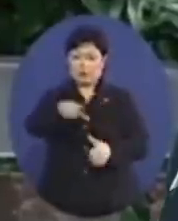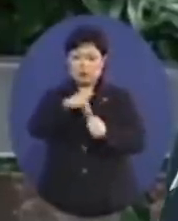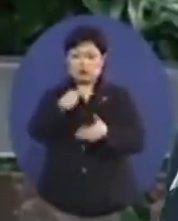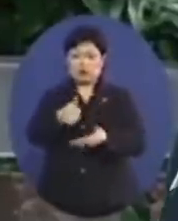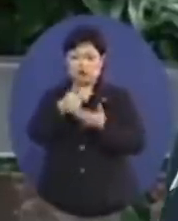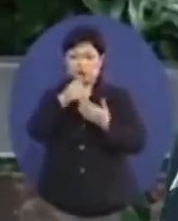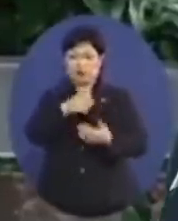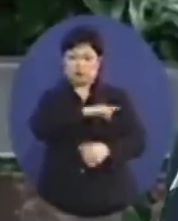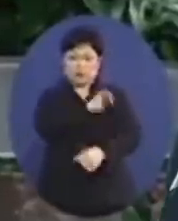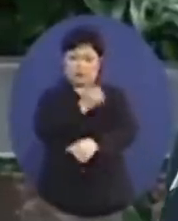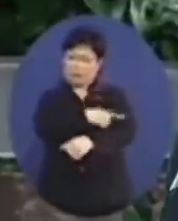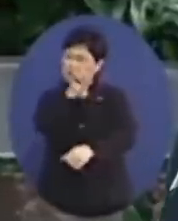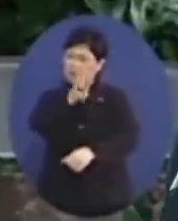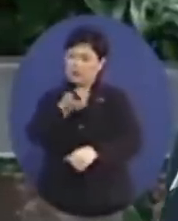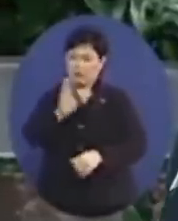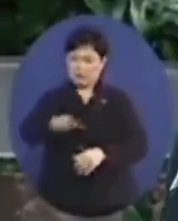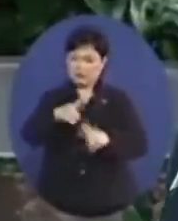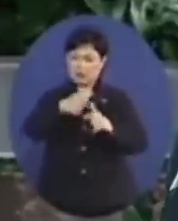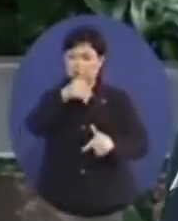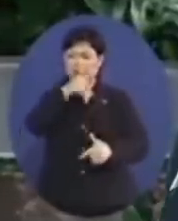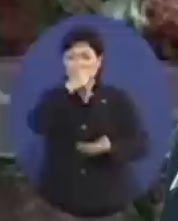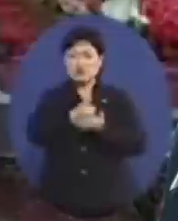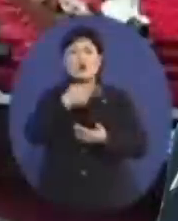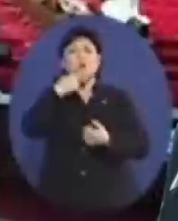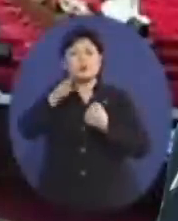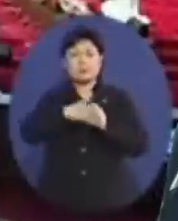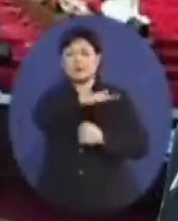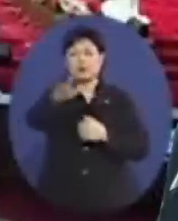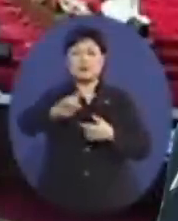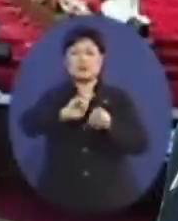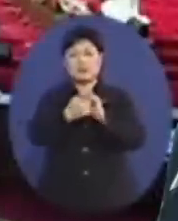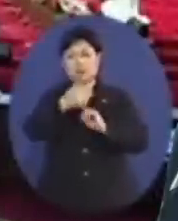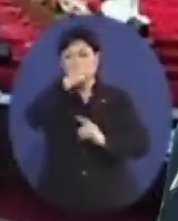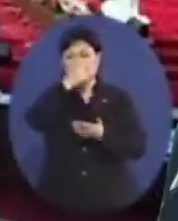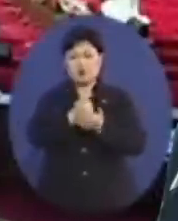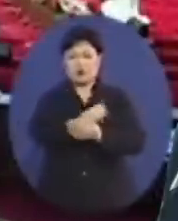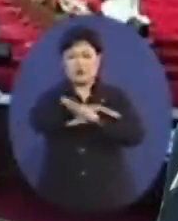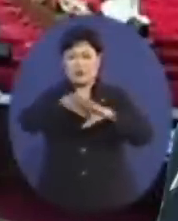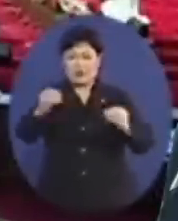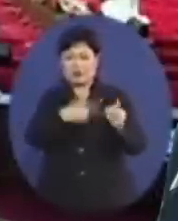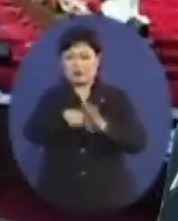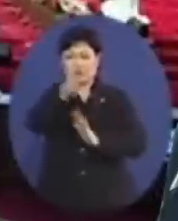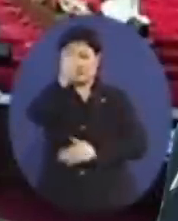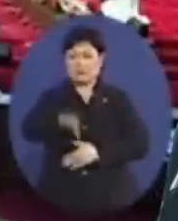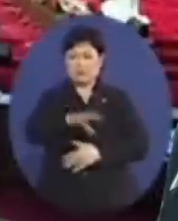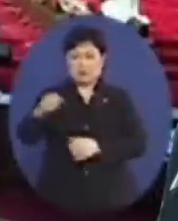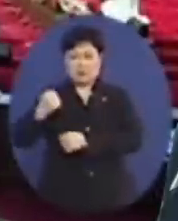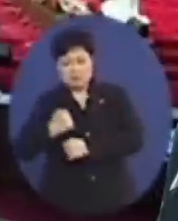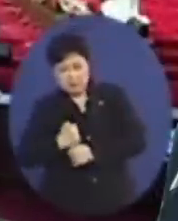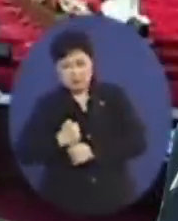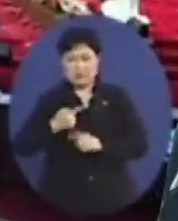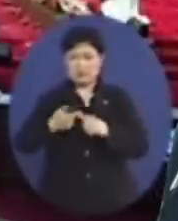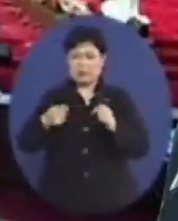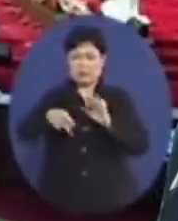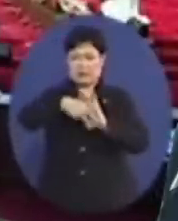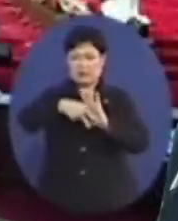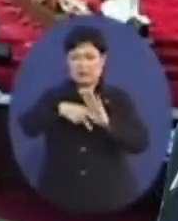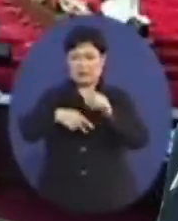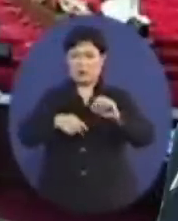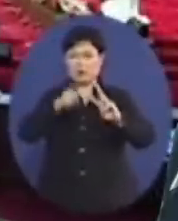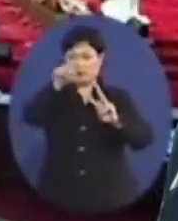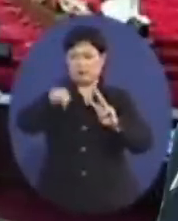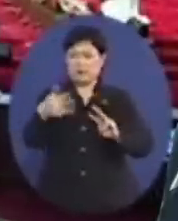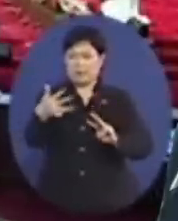됩니다. 예수님이 죄가 없기 때문에 우리 죄를 대신 청산하기 위해서 십자가를 짊어진 것입니다. 이사야 53장